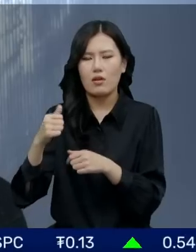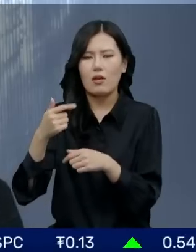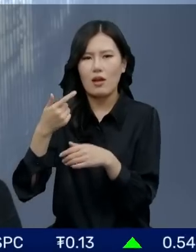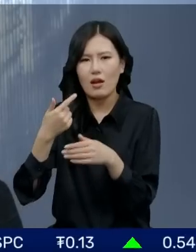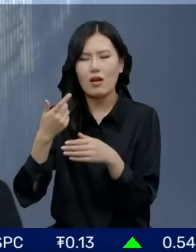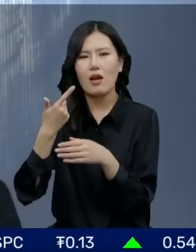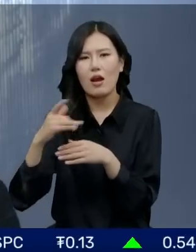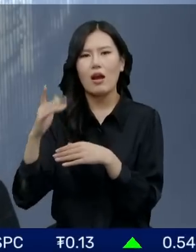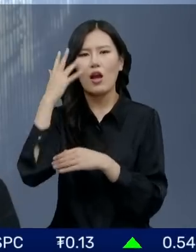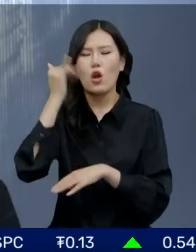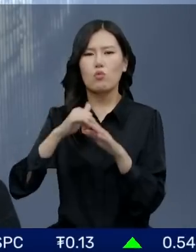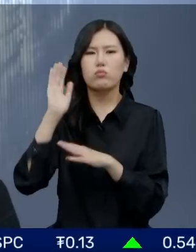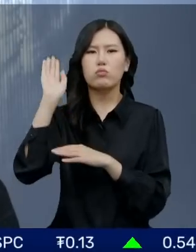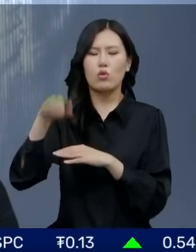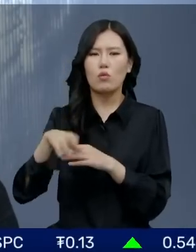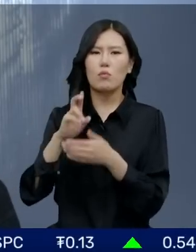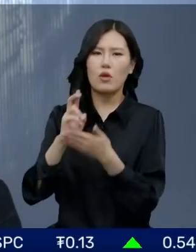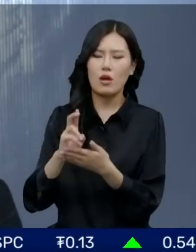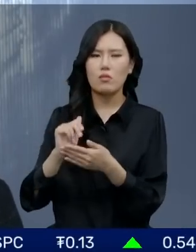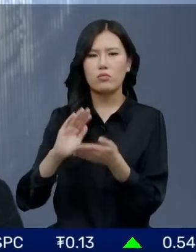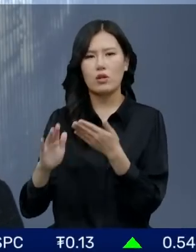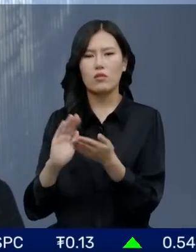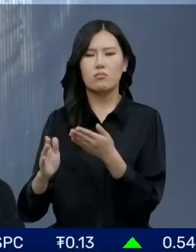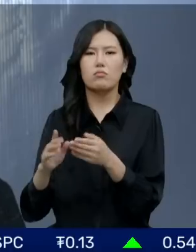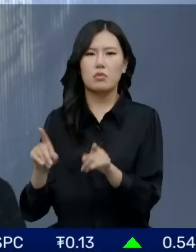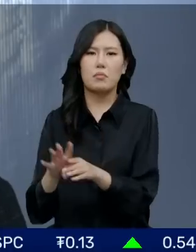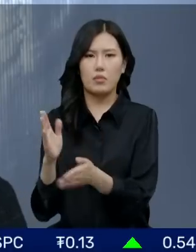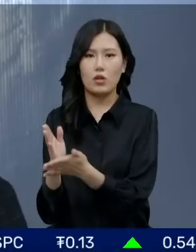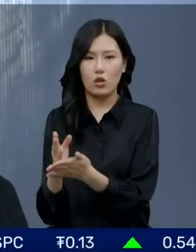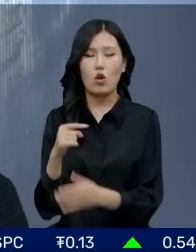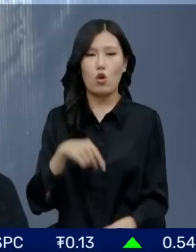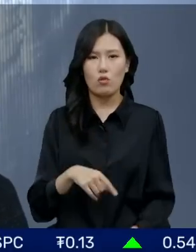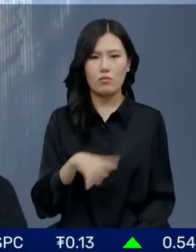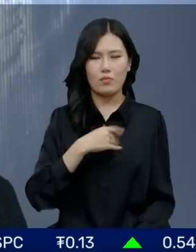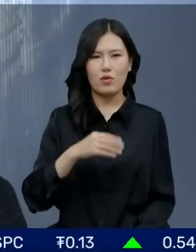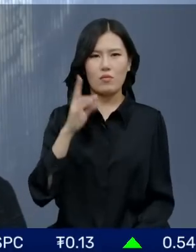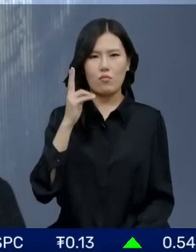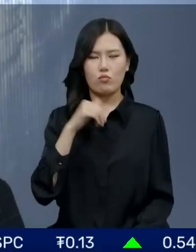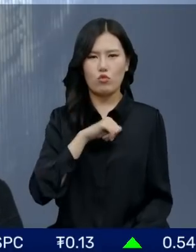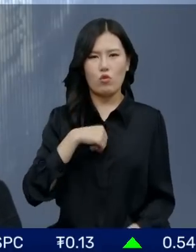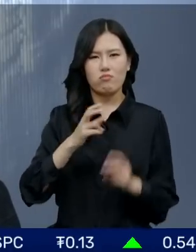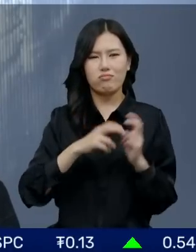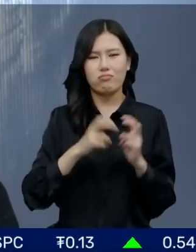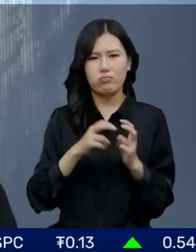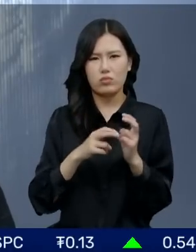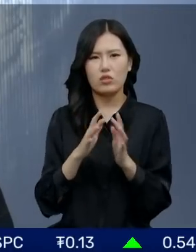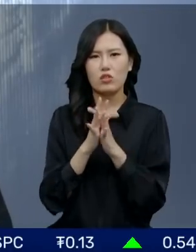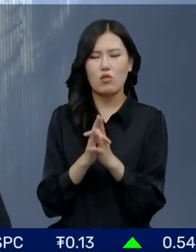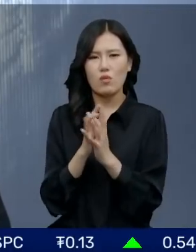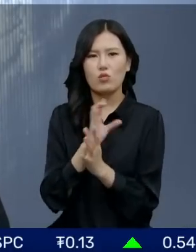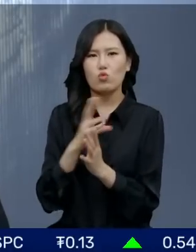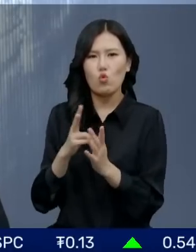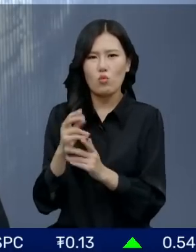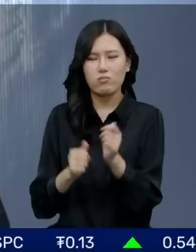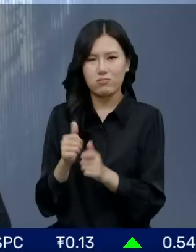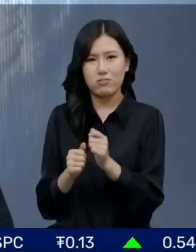ч юм уу тийм урсгал маш их байдаг юм л. Одоо бол биднэрт хамгийн том тулгамдж байгаа нь одоо энэ оноос эхлээд бид нэгний хоормогныхоо түүхийд болох нэгний сүүгээ